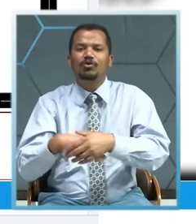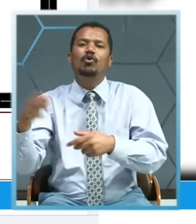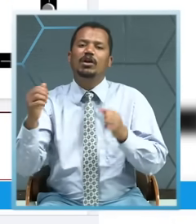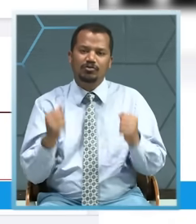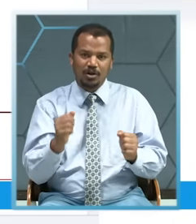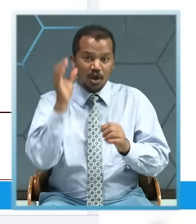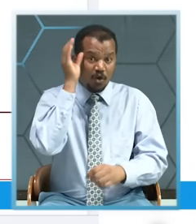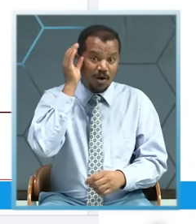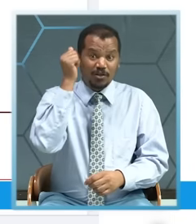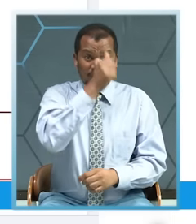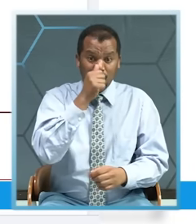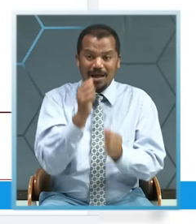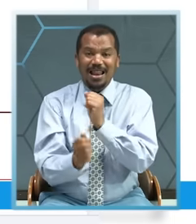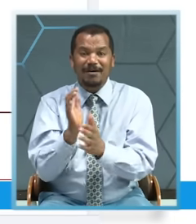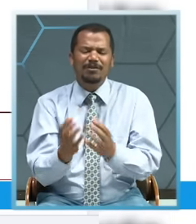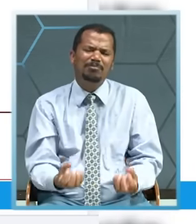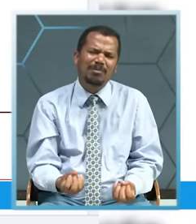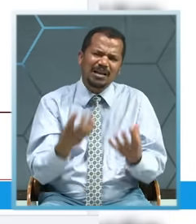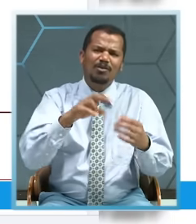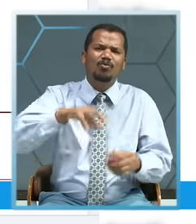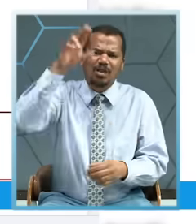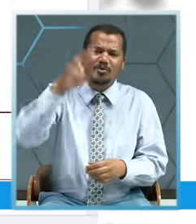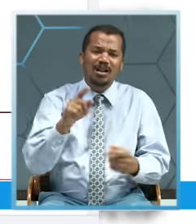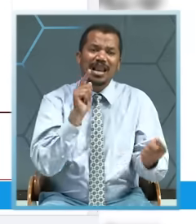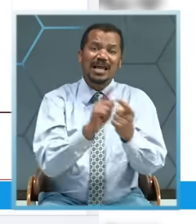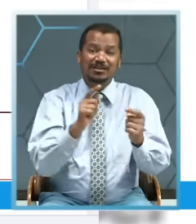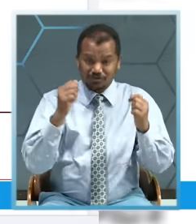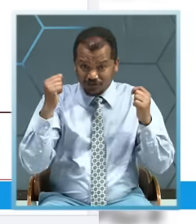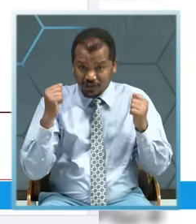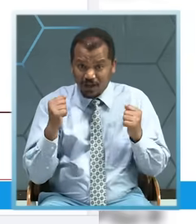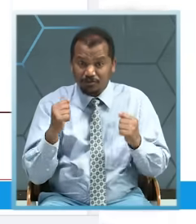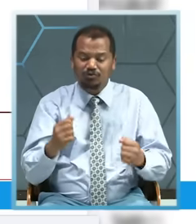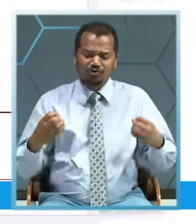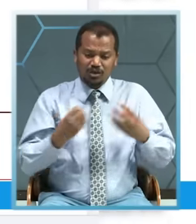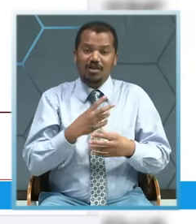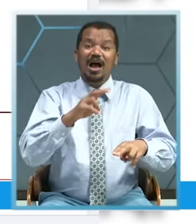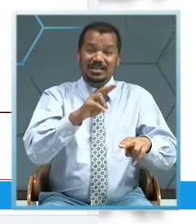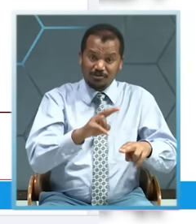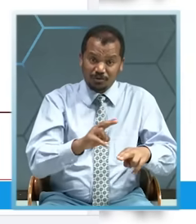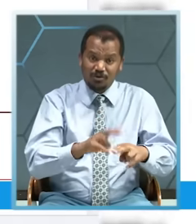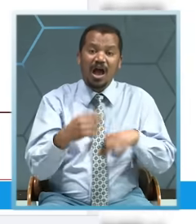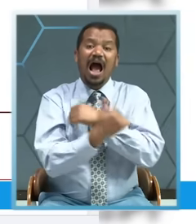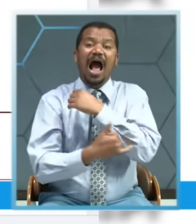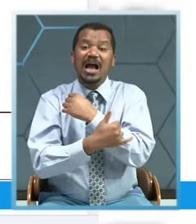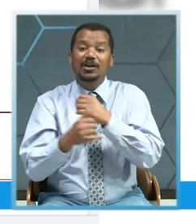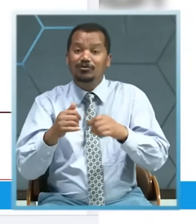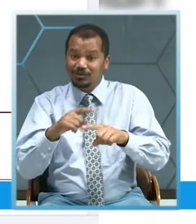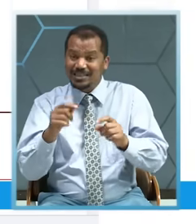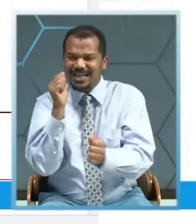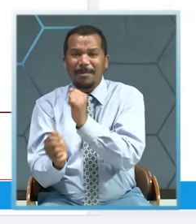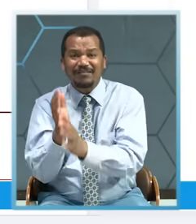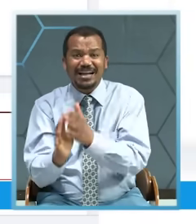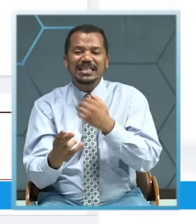አፈትልኮ ሊወጣ ችሏል። ህዋት ኢትዮጵያን ለማፍረስ በርካታ ውጣ ውረዶች ሊያጋጥሙት እንደሚችሉ ስጋቱን አስቀምጦ